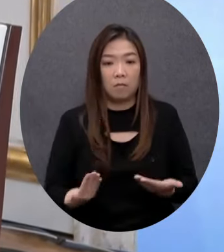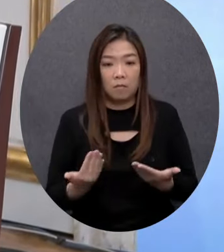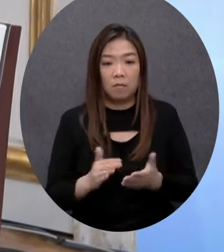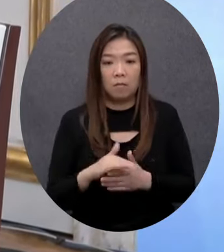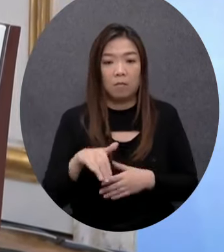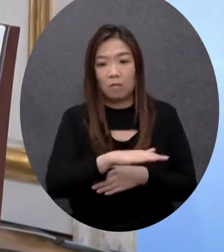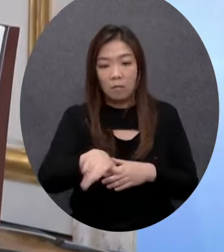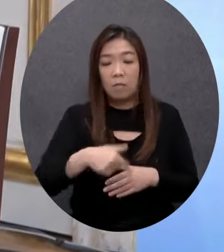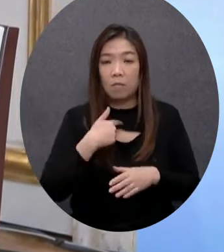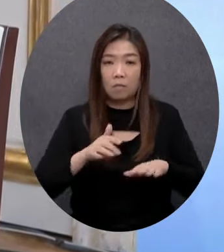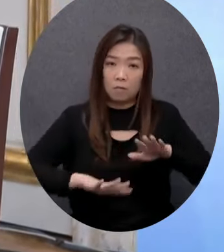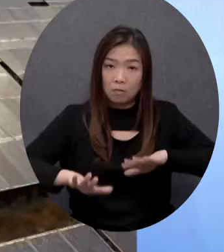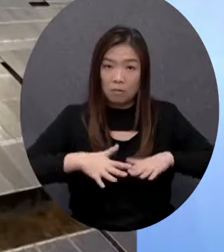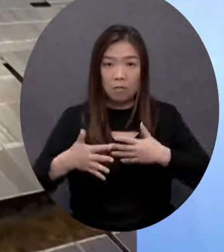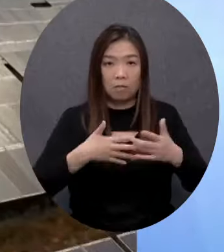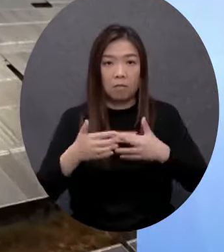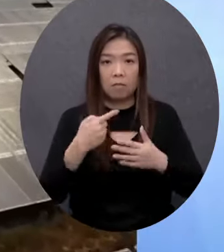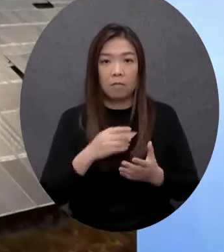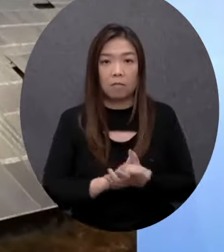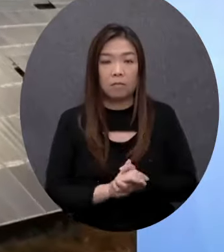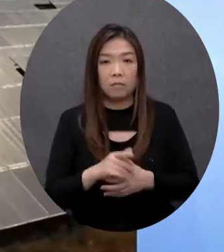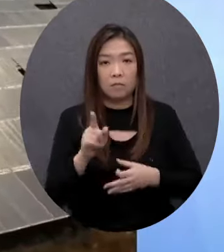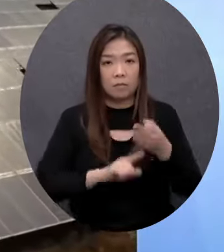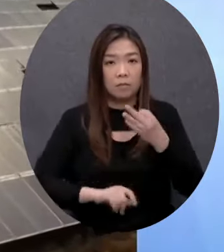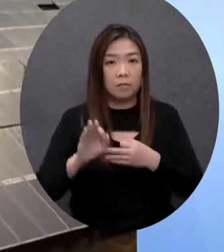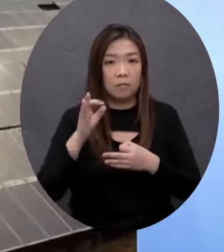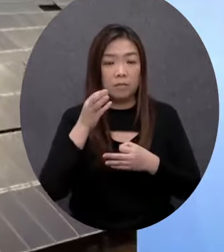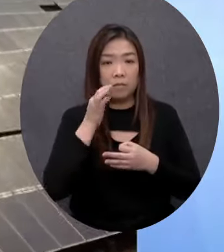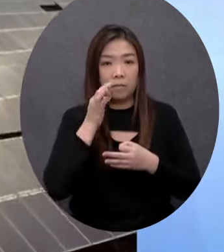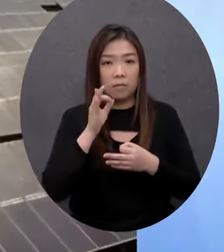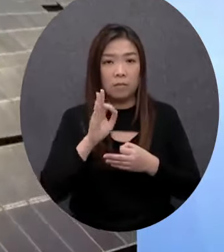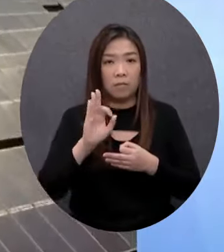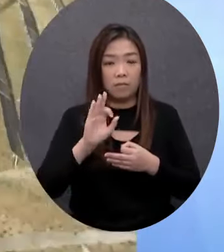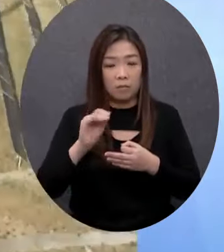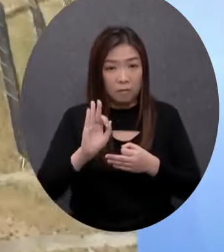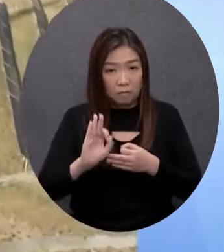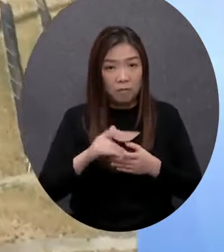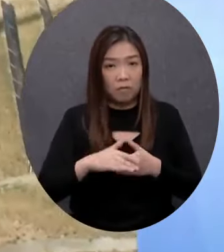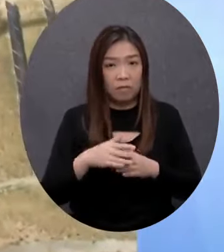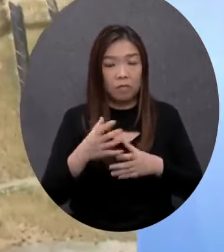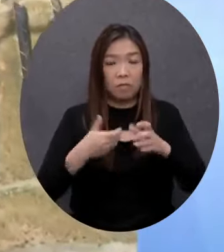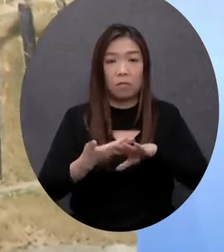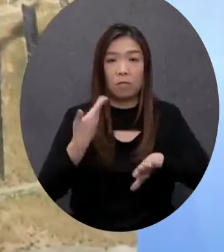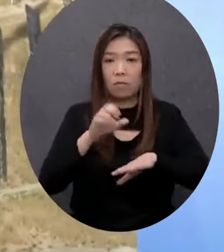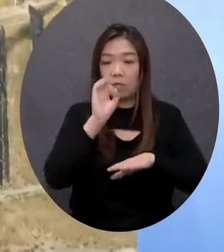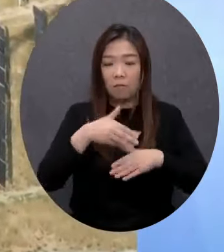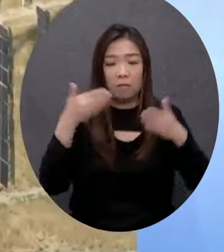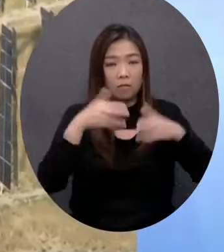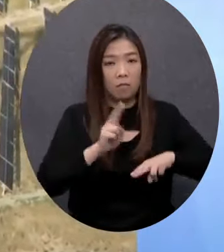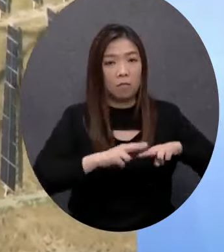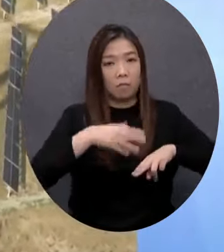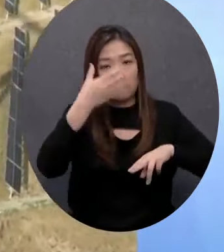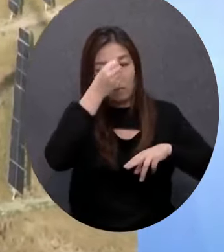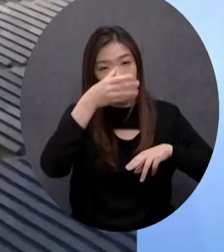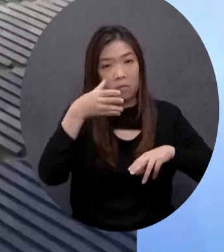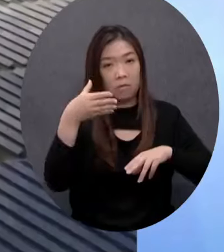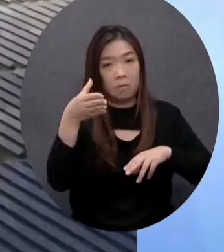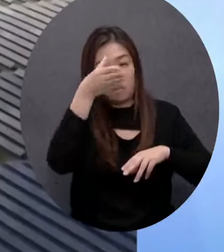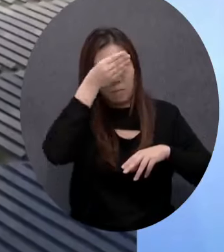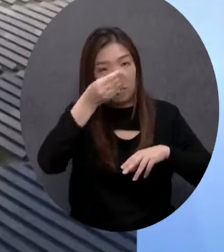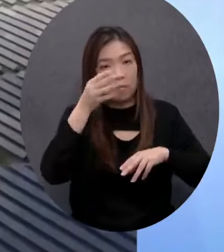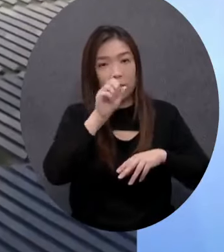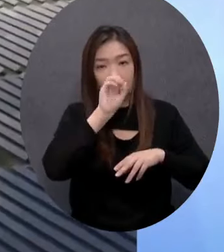we will address today. 冯德莱恩会前话会向习近平表明必须确保竞争系公平，强调